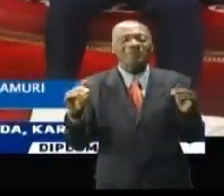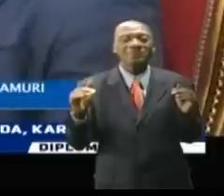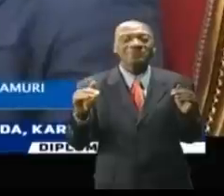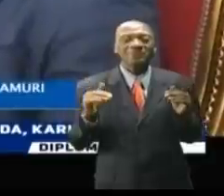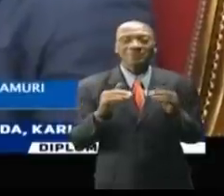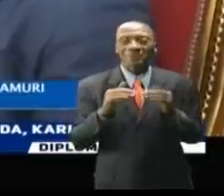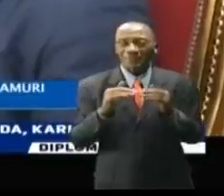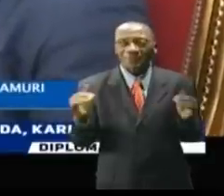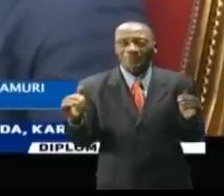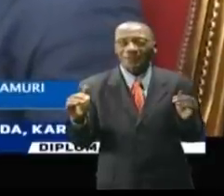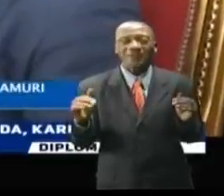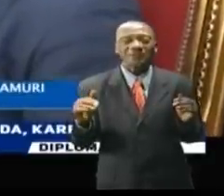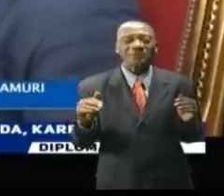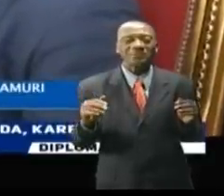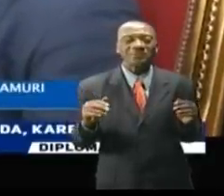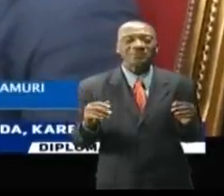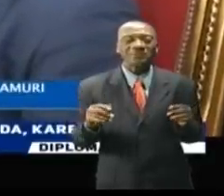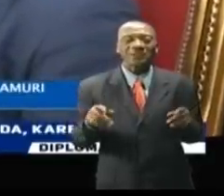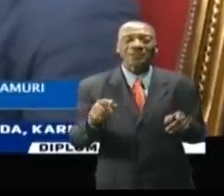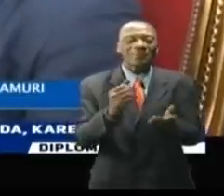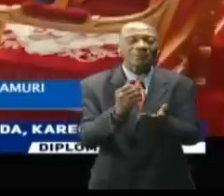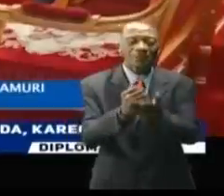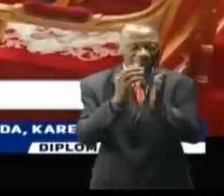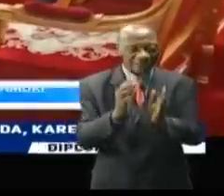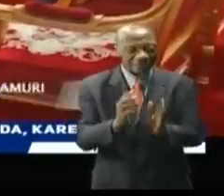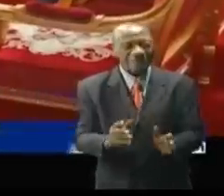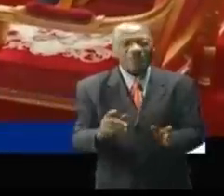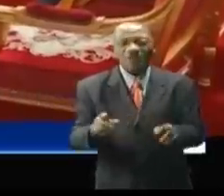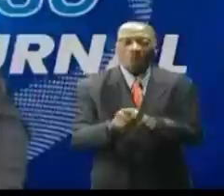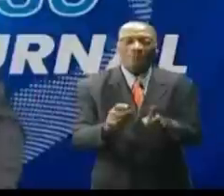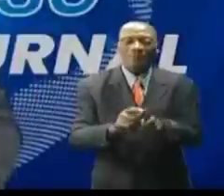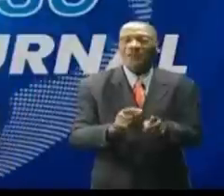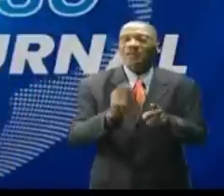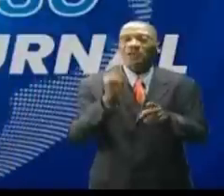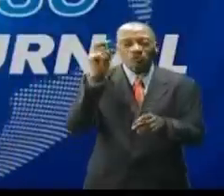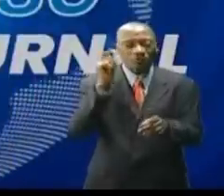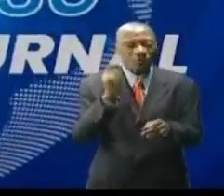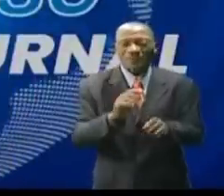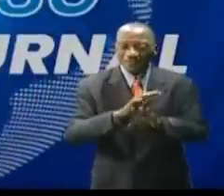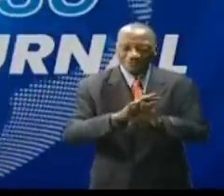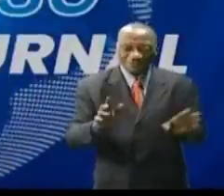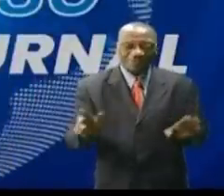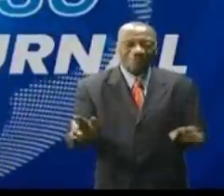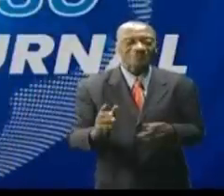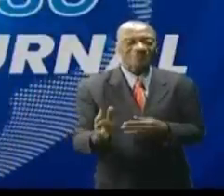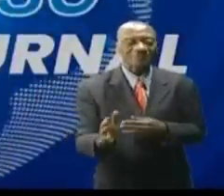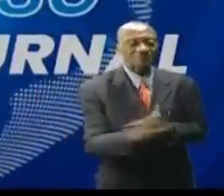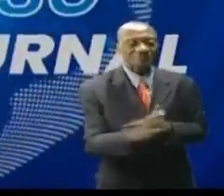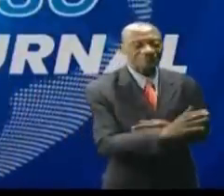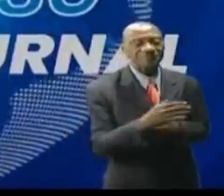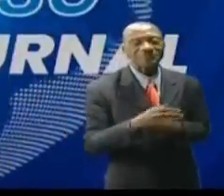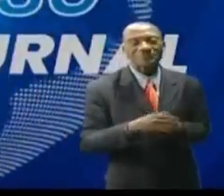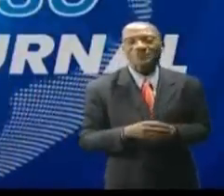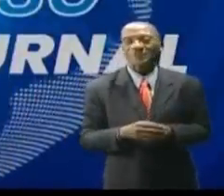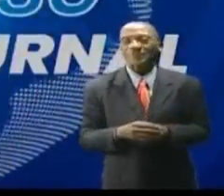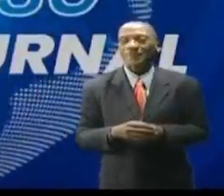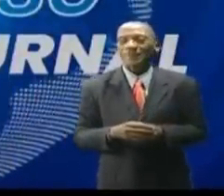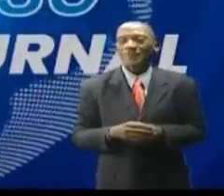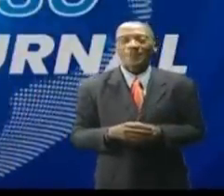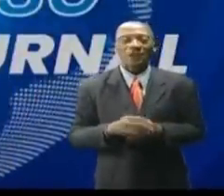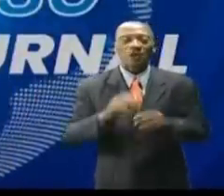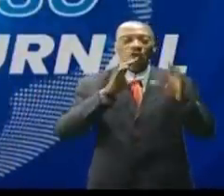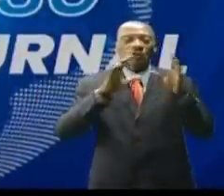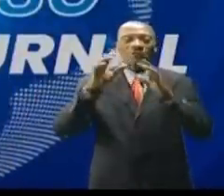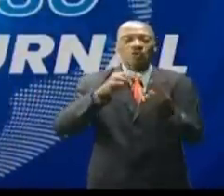diplomatiques, militaires seront mis à contribution. Et puis ces communiqués officiels émanant du ministère des